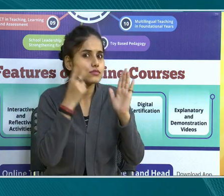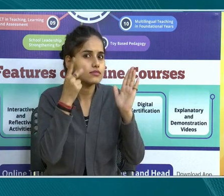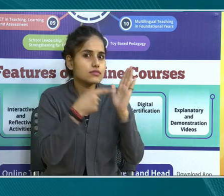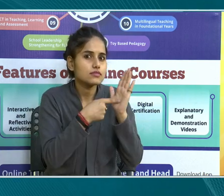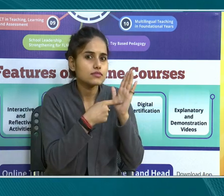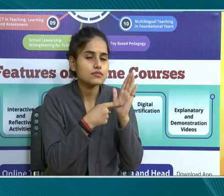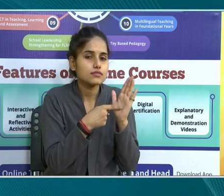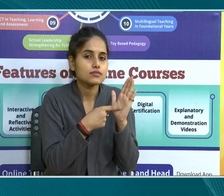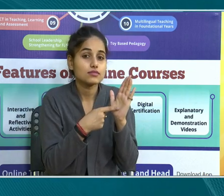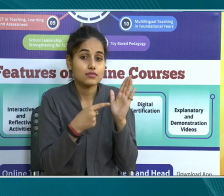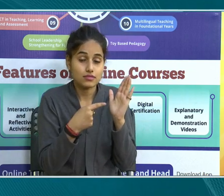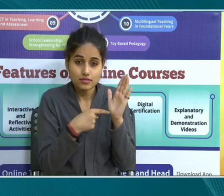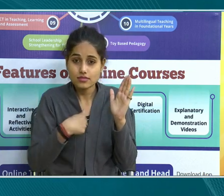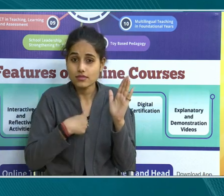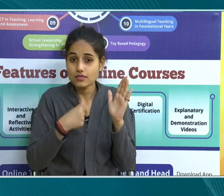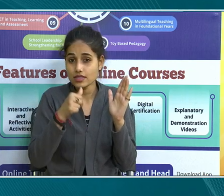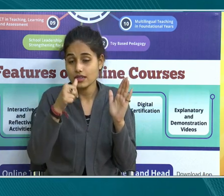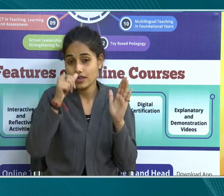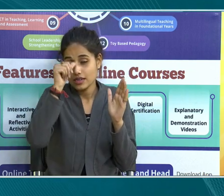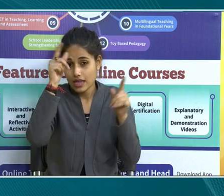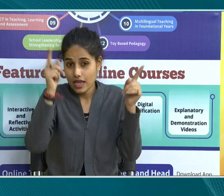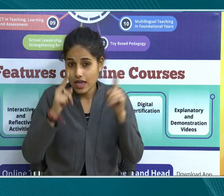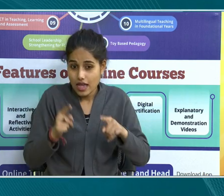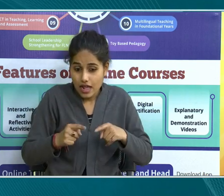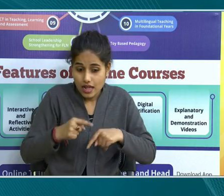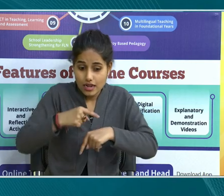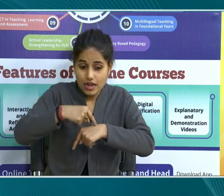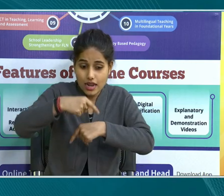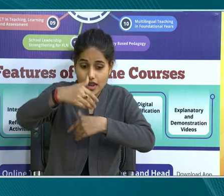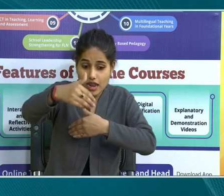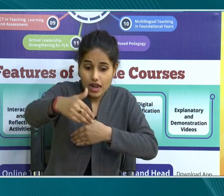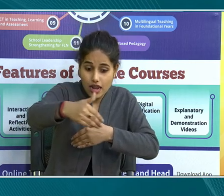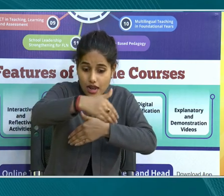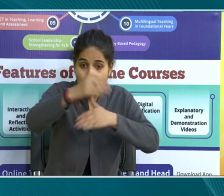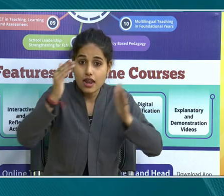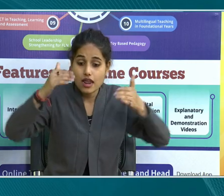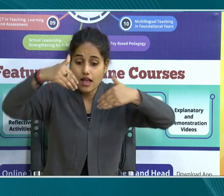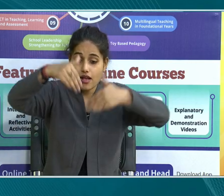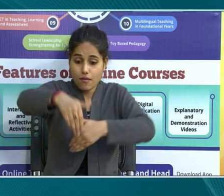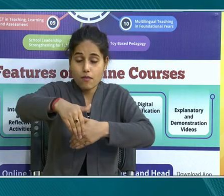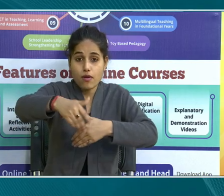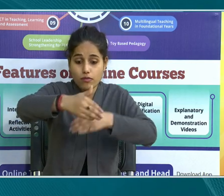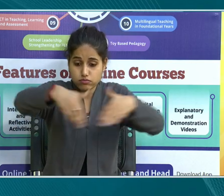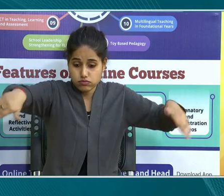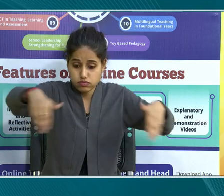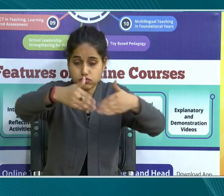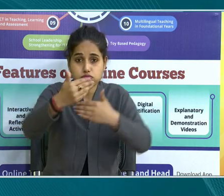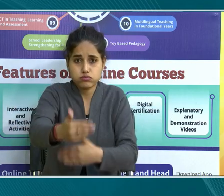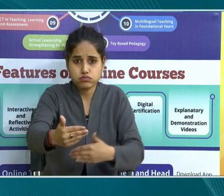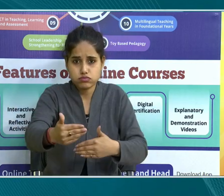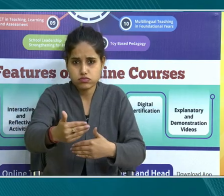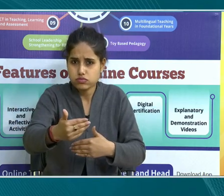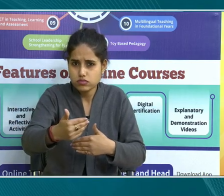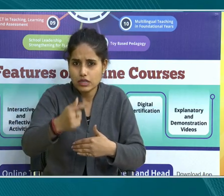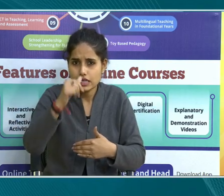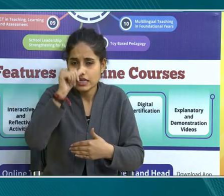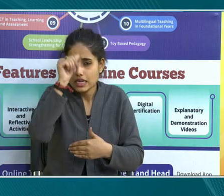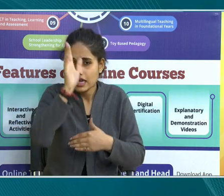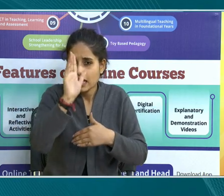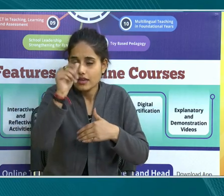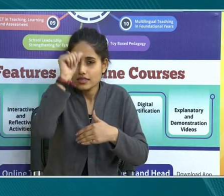है आप मैंने इंडिया की बांडरी को हाइलाइट किया है पिंक ब्राइट पिंक कलर से ताकि वो नेबरिंग कंट्री